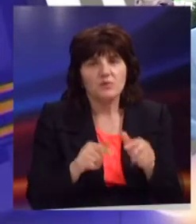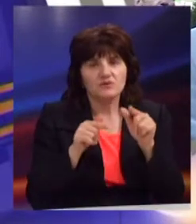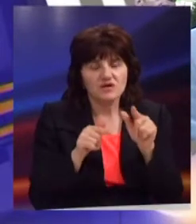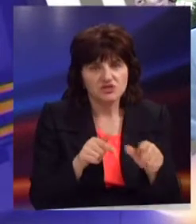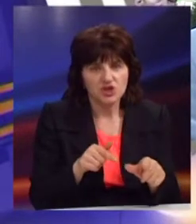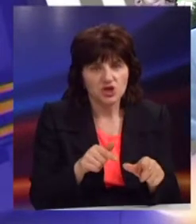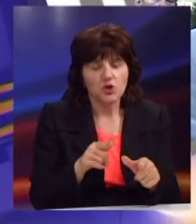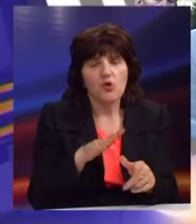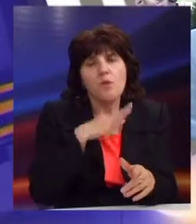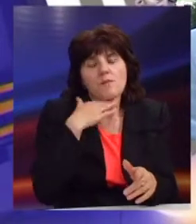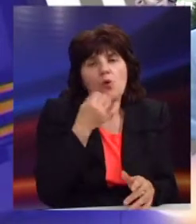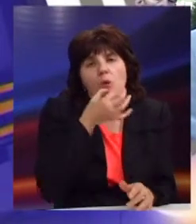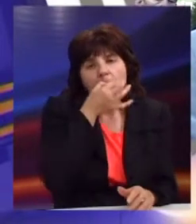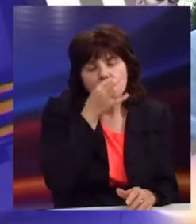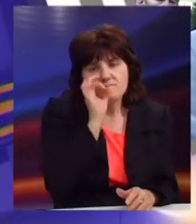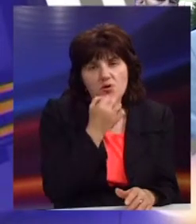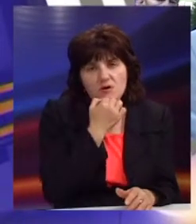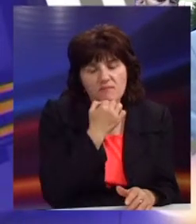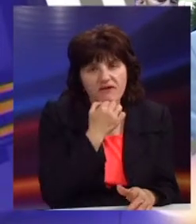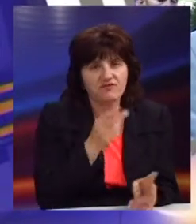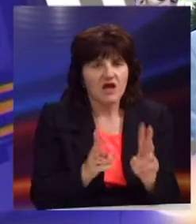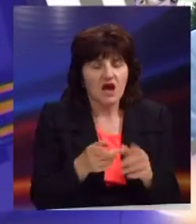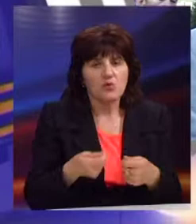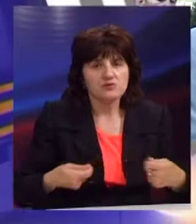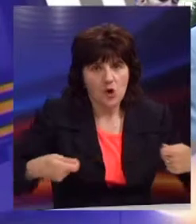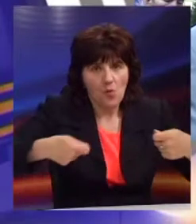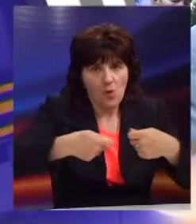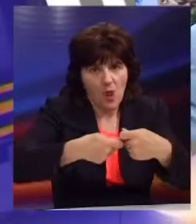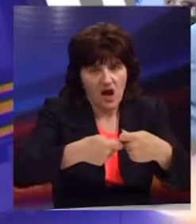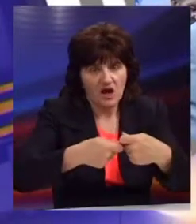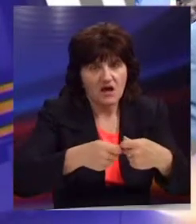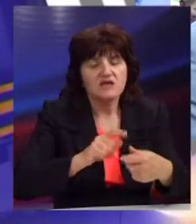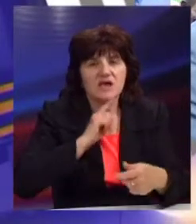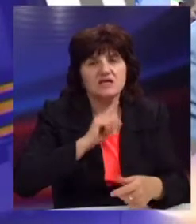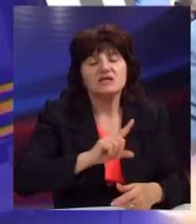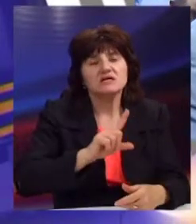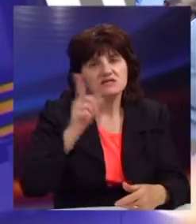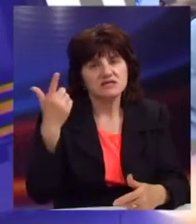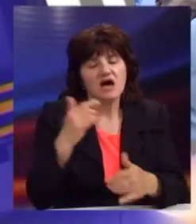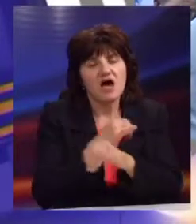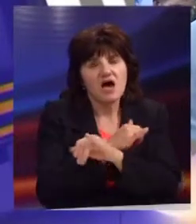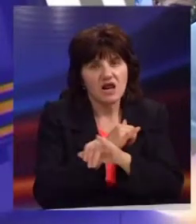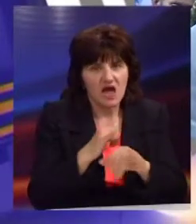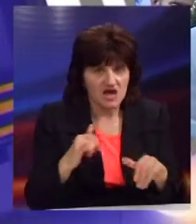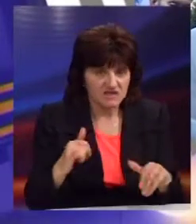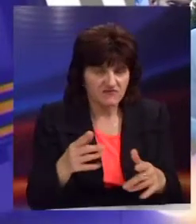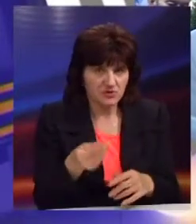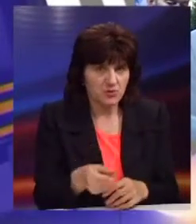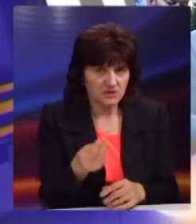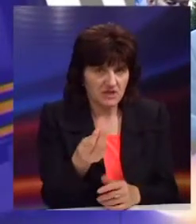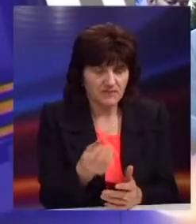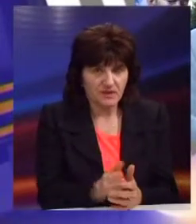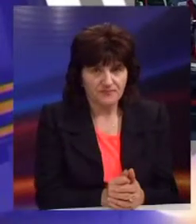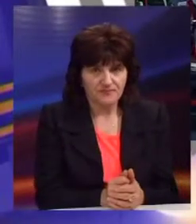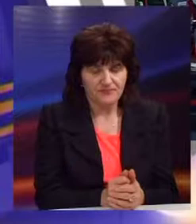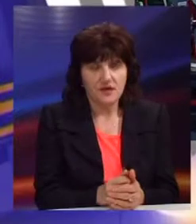to stvoriti mnogo bolji privredni ambijent kako za ulaganja sa inostranstva, tako i za razvoj